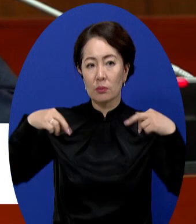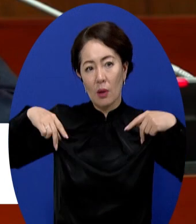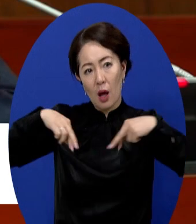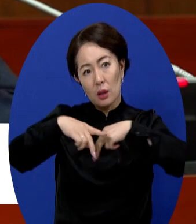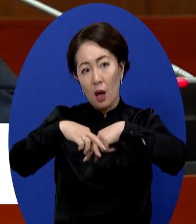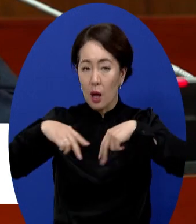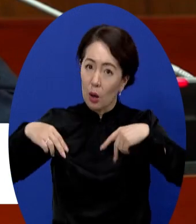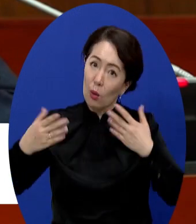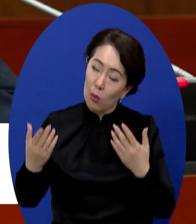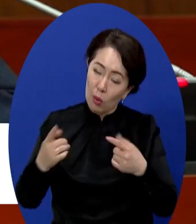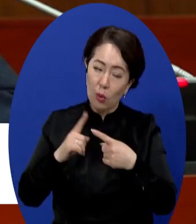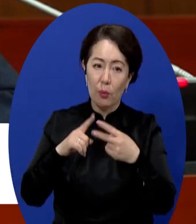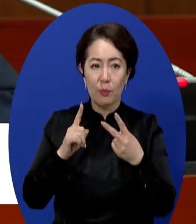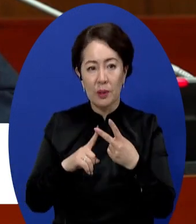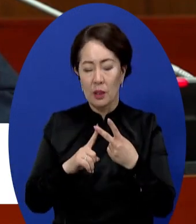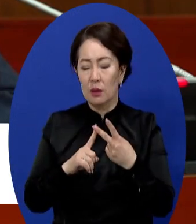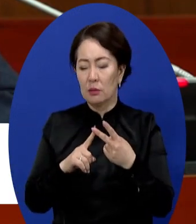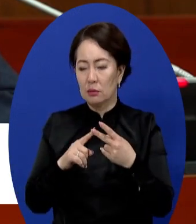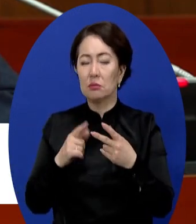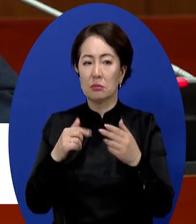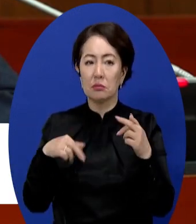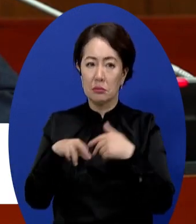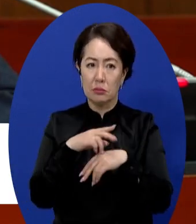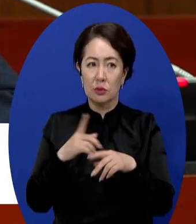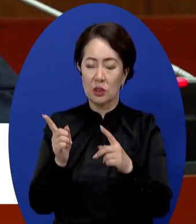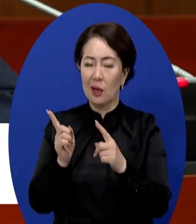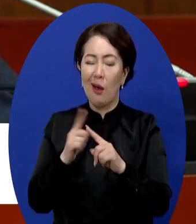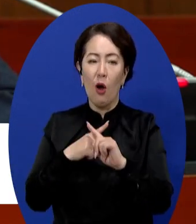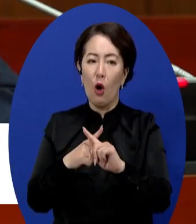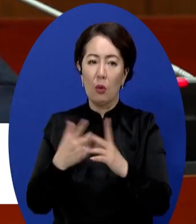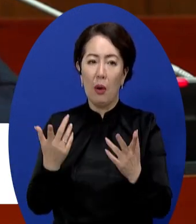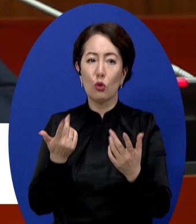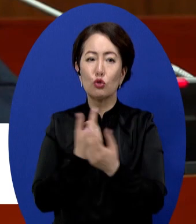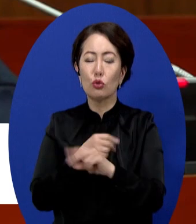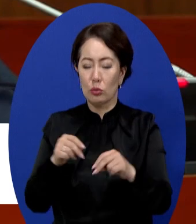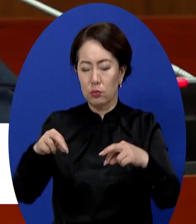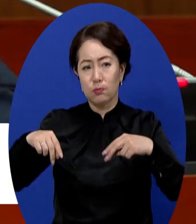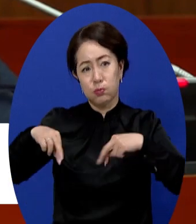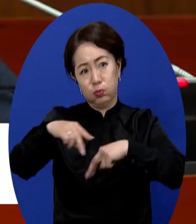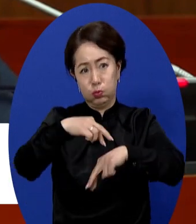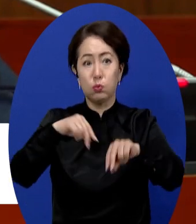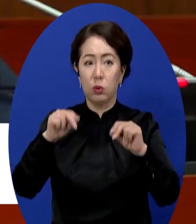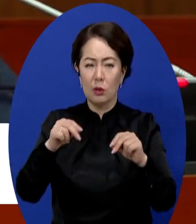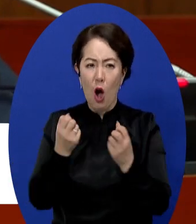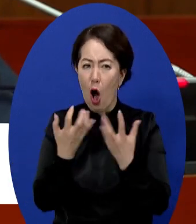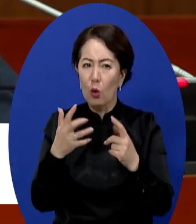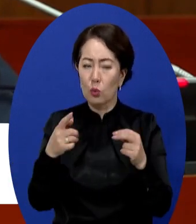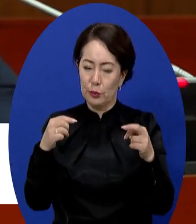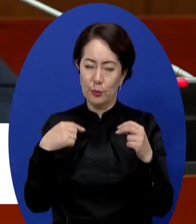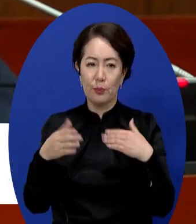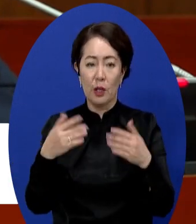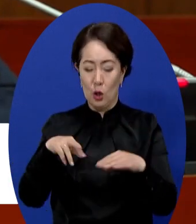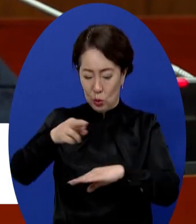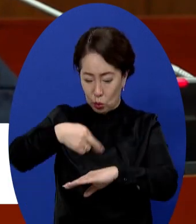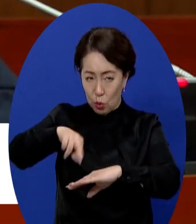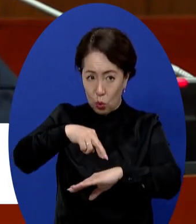алхах хөдөлгөөн одоо хийх энэ бол одоо хөргөлж байгаа асуудал байхгүй. А дүүрэг хорооныхоо нутаг дэвсгэрийн